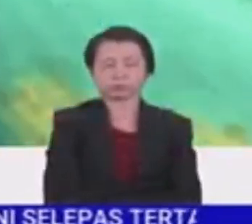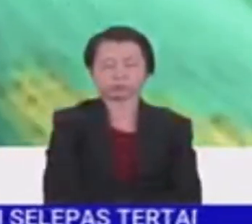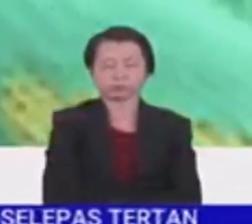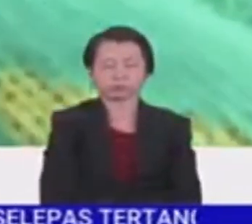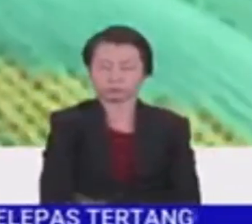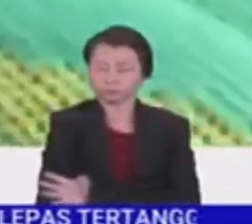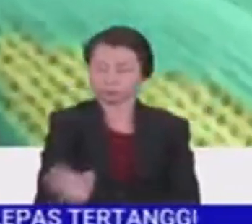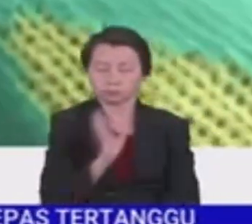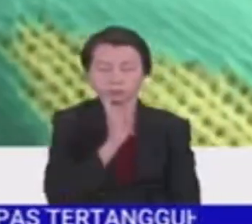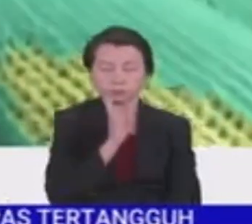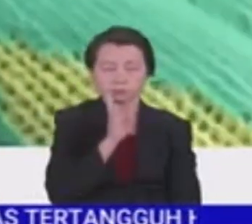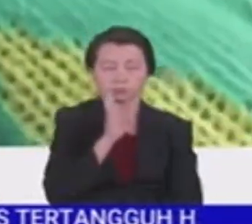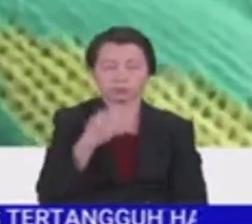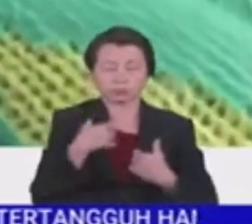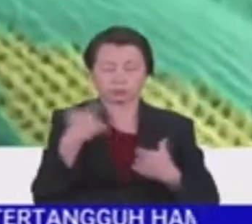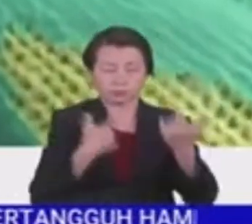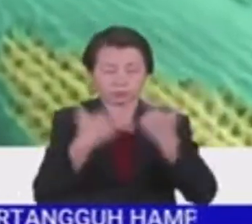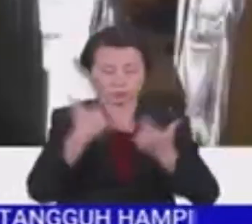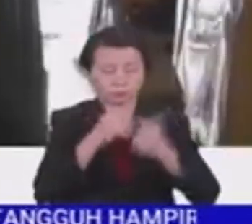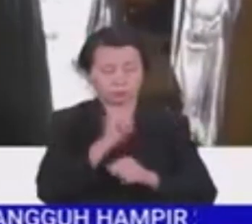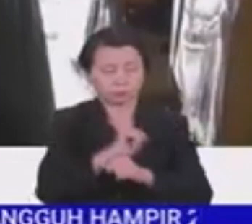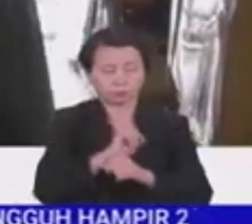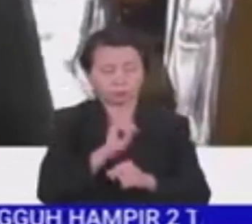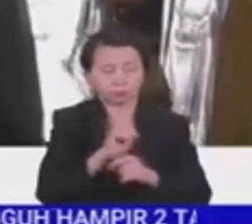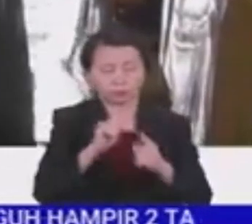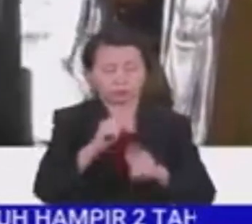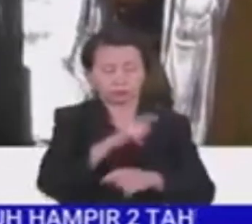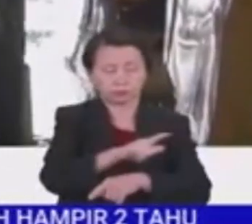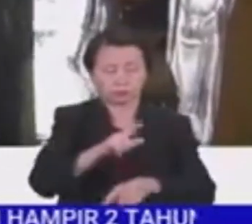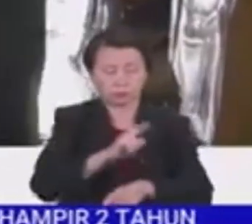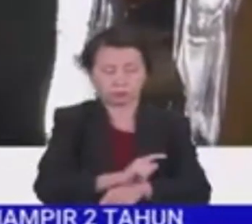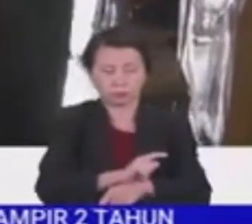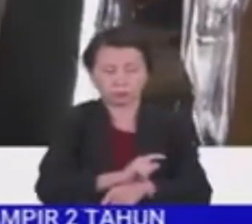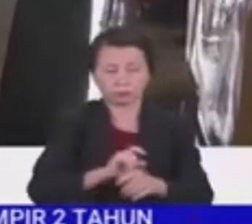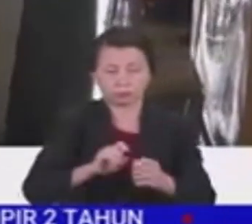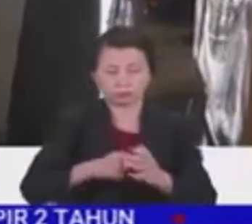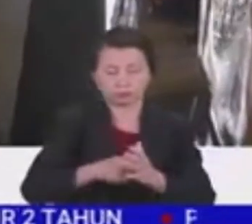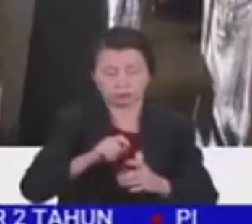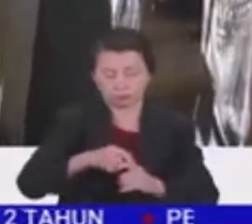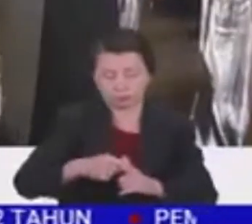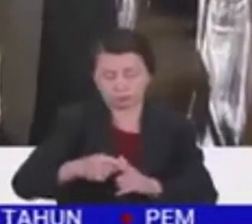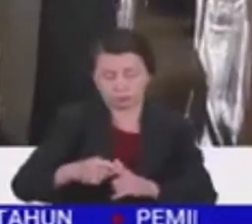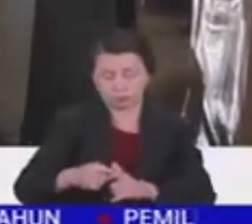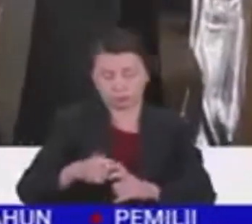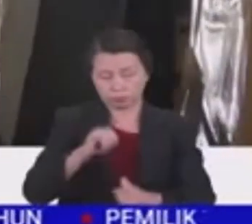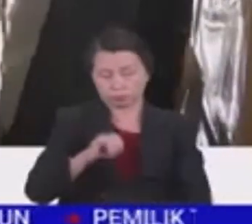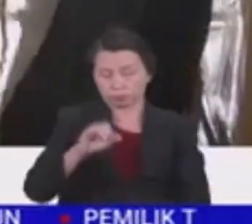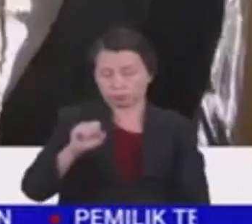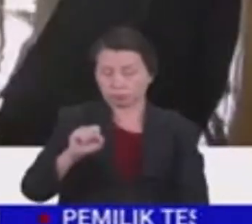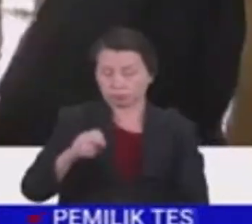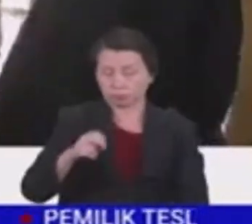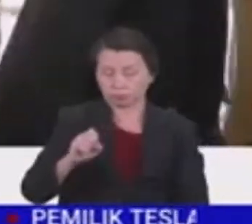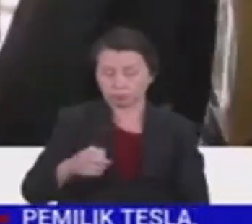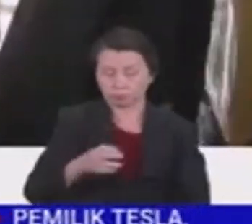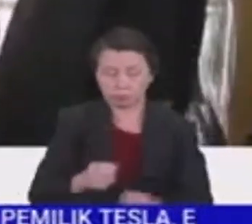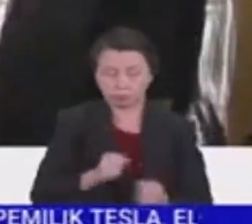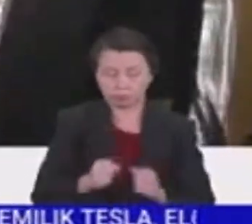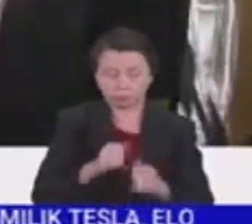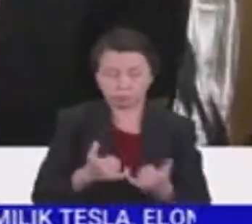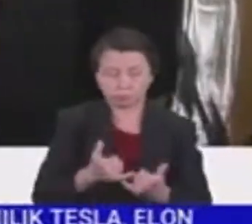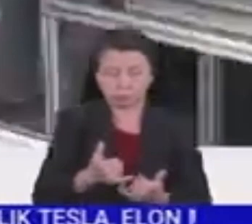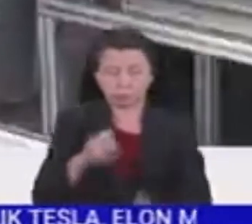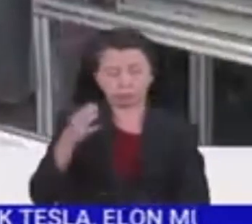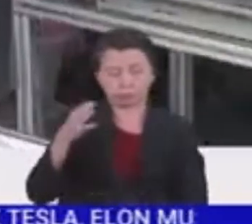Demikian kata beliau ketika mengadakan lawatan kerja ke ladang akuakultur ternakan udang bersepadu iShop yang diusahakan syarikat